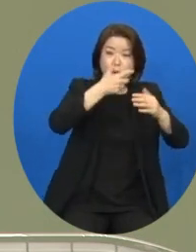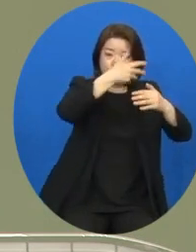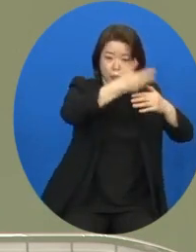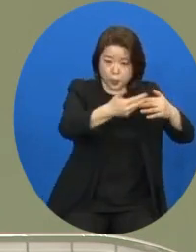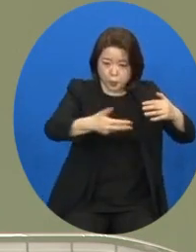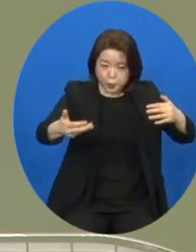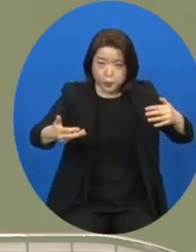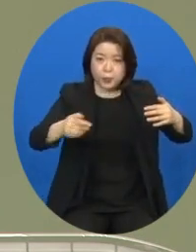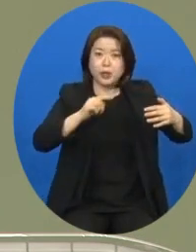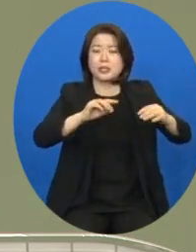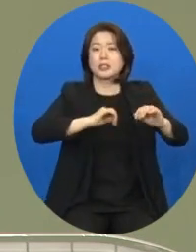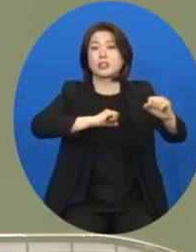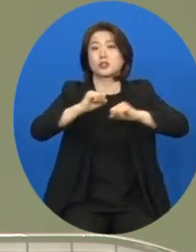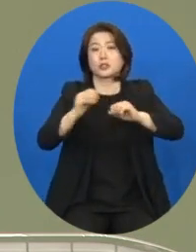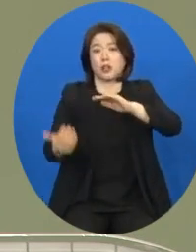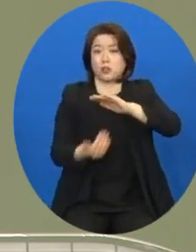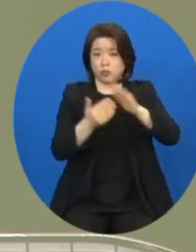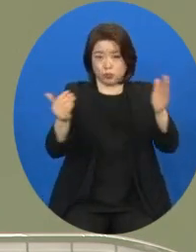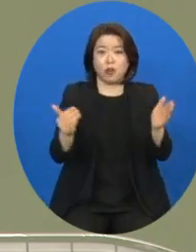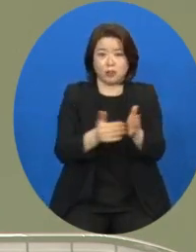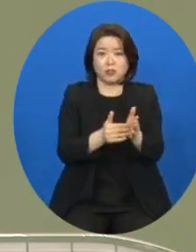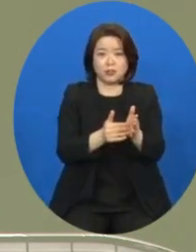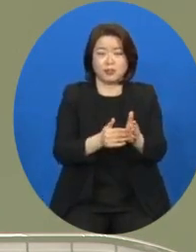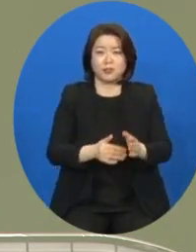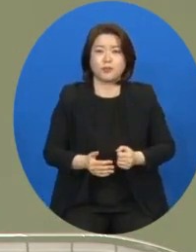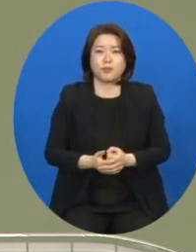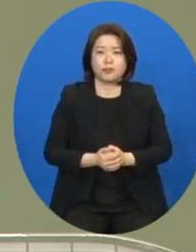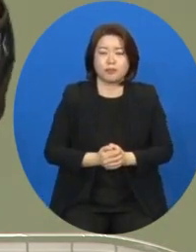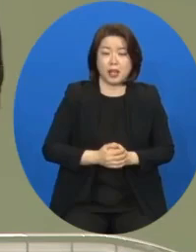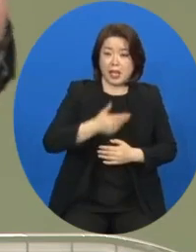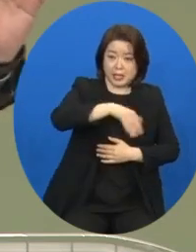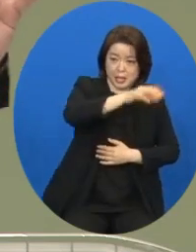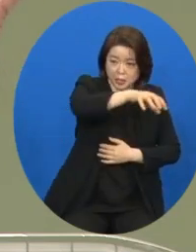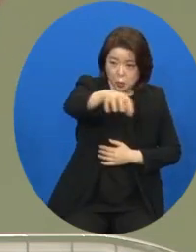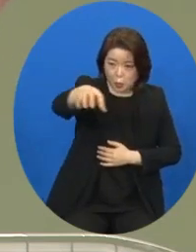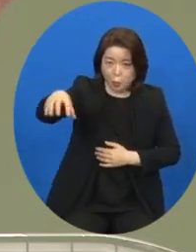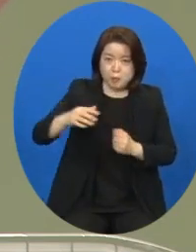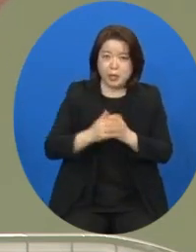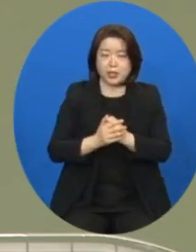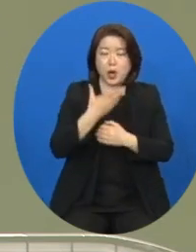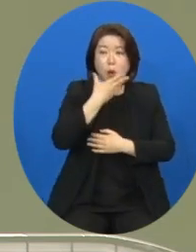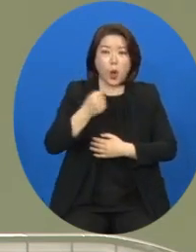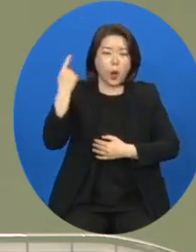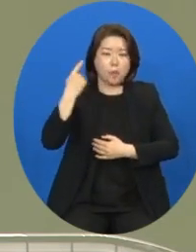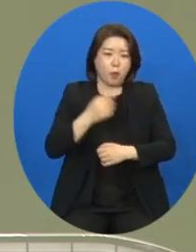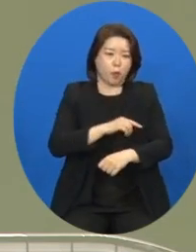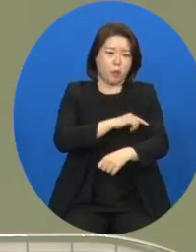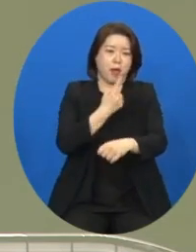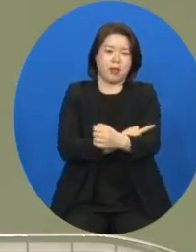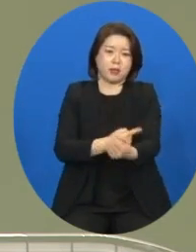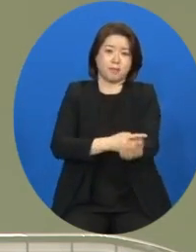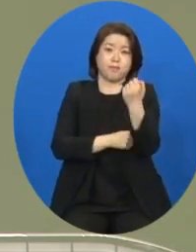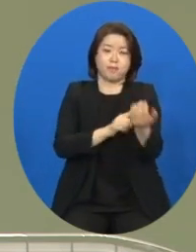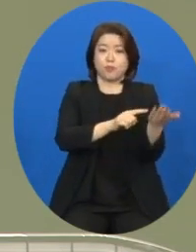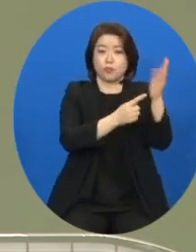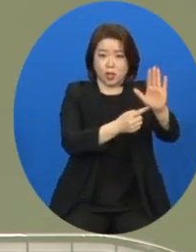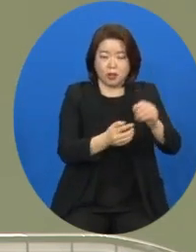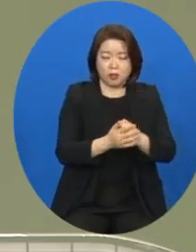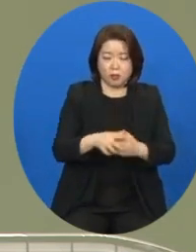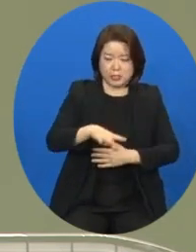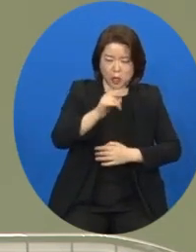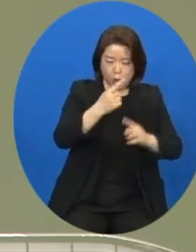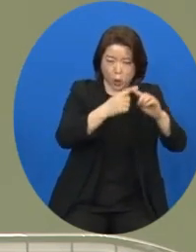역사를 이루셨어요. 가는 곳곳마다 복음의 능력이 나타나고 초대교회의 복음의